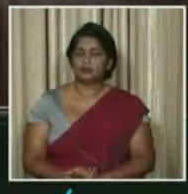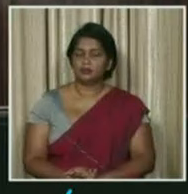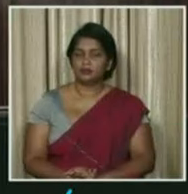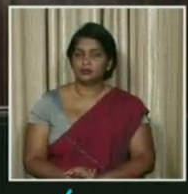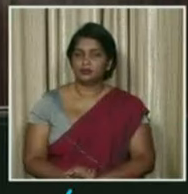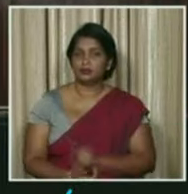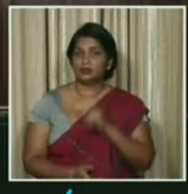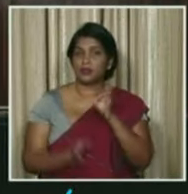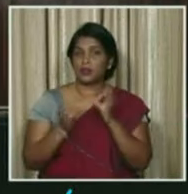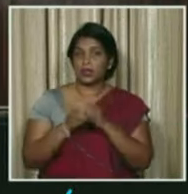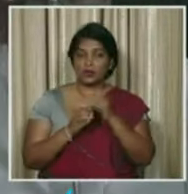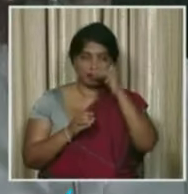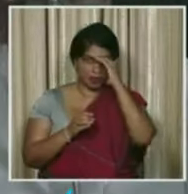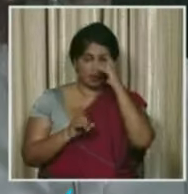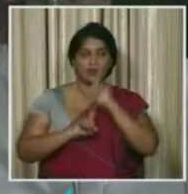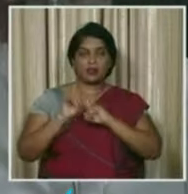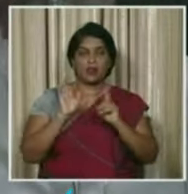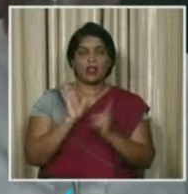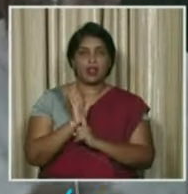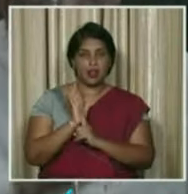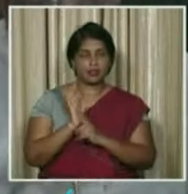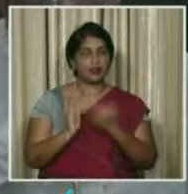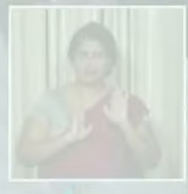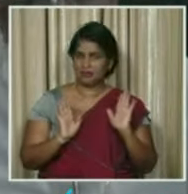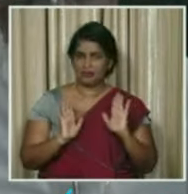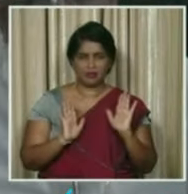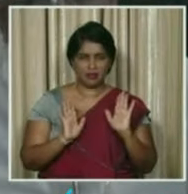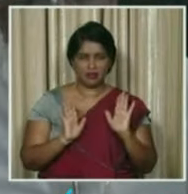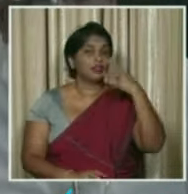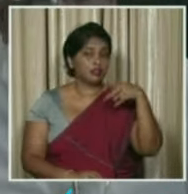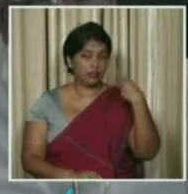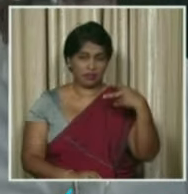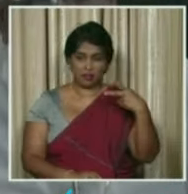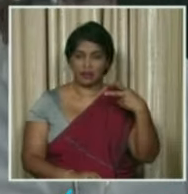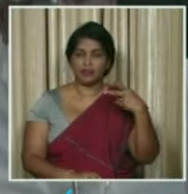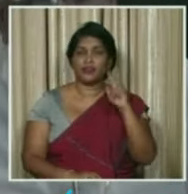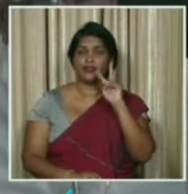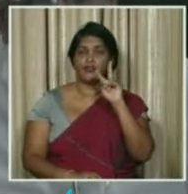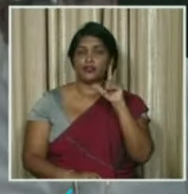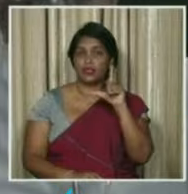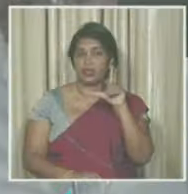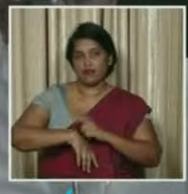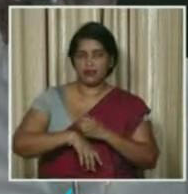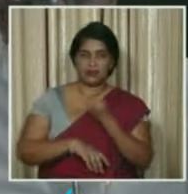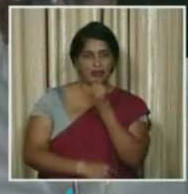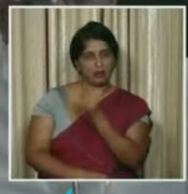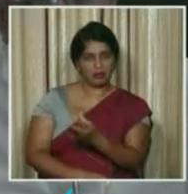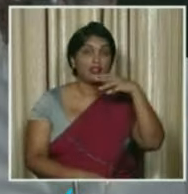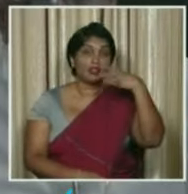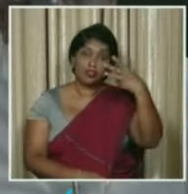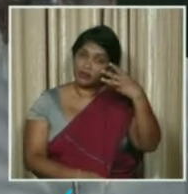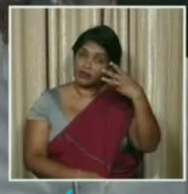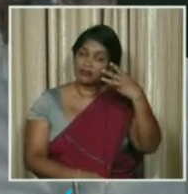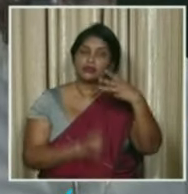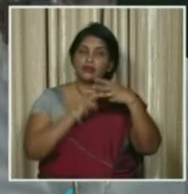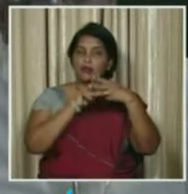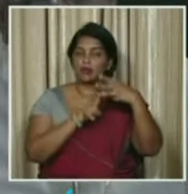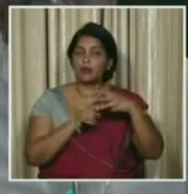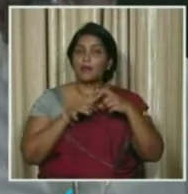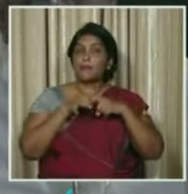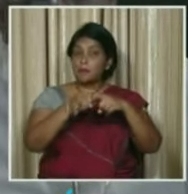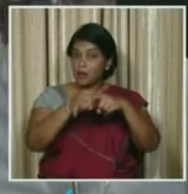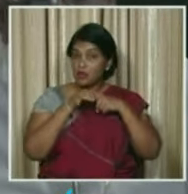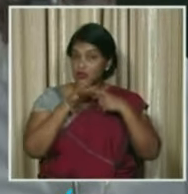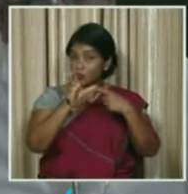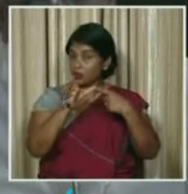තිබෙනවා. පක්ෂනායක රැස්වීමට කිරියල්ල මැතිතුමත් මමත් සහභාගී වුණා. දවස් දෙකක් 27 අවස්ථාව දෙමු කිව්වා. දවස් තුනේම වාචික පිළිතුරු අපේක්ෂා